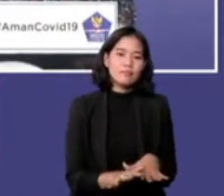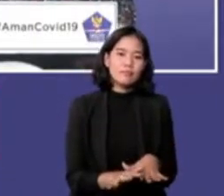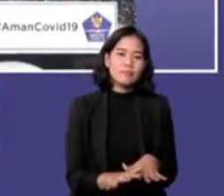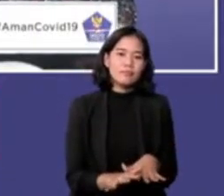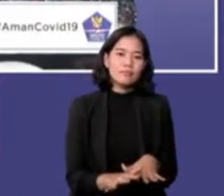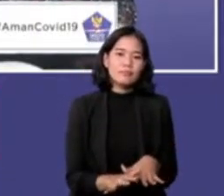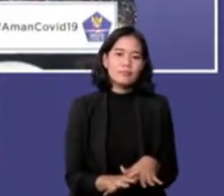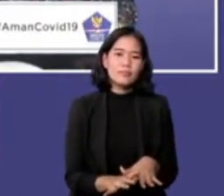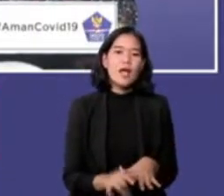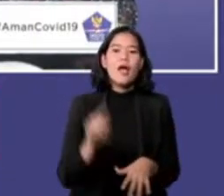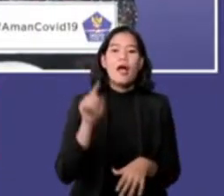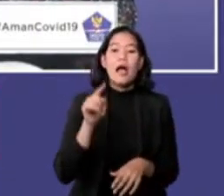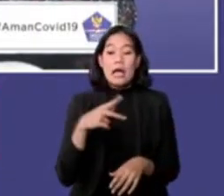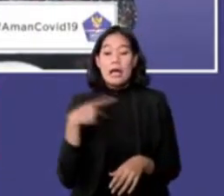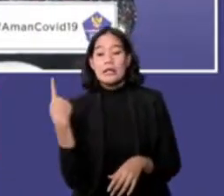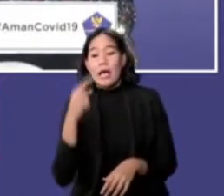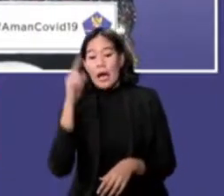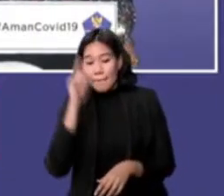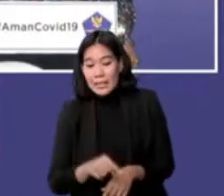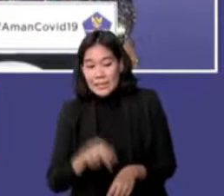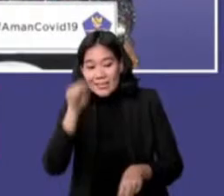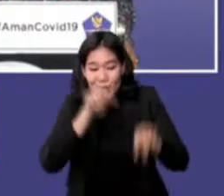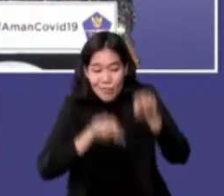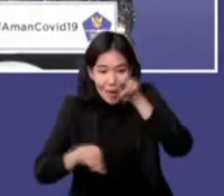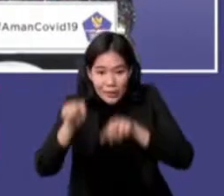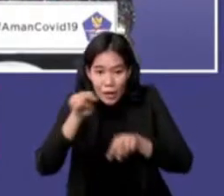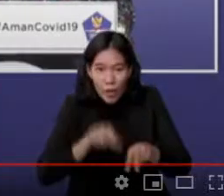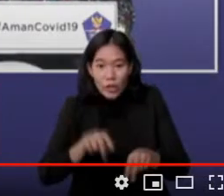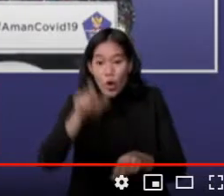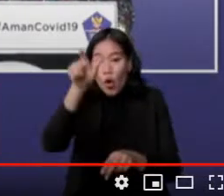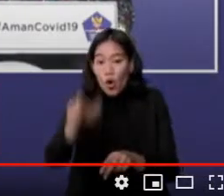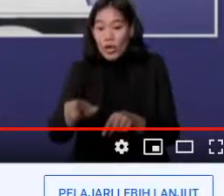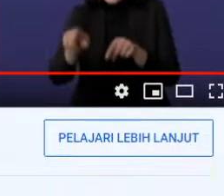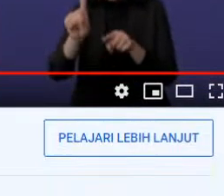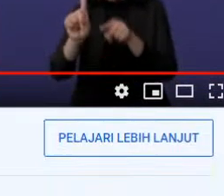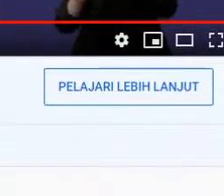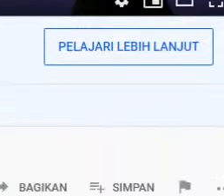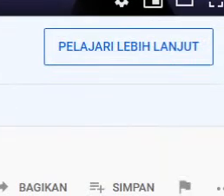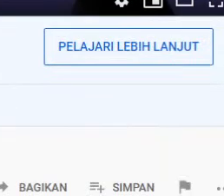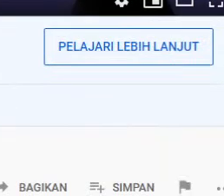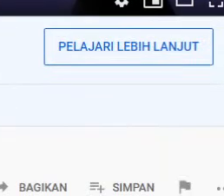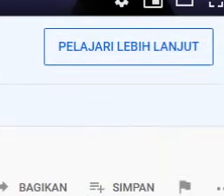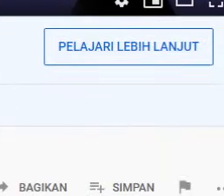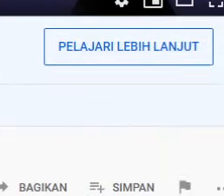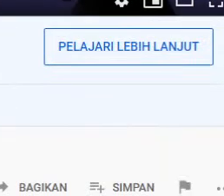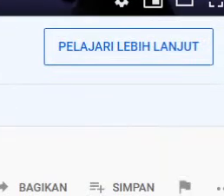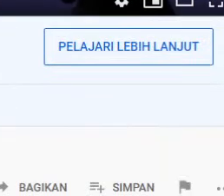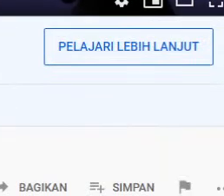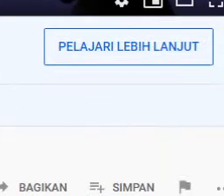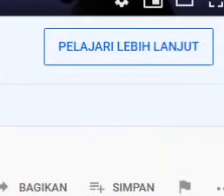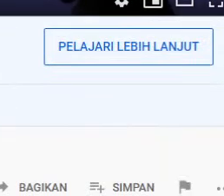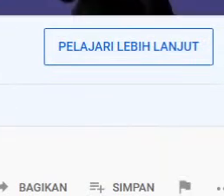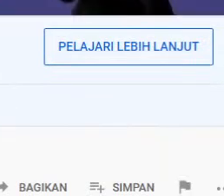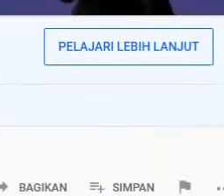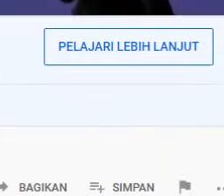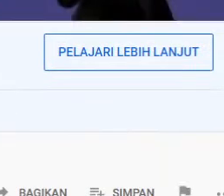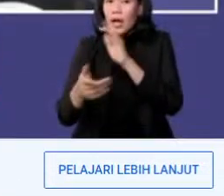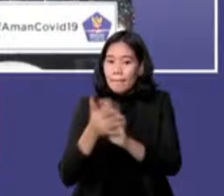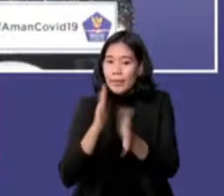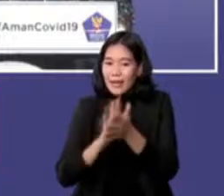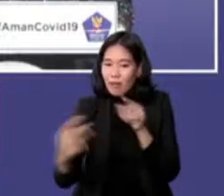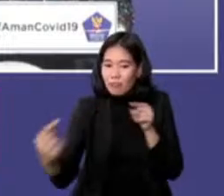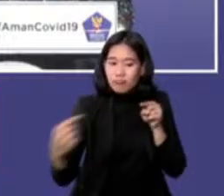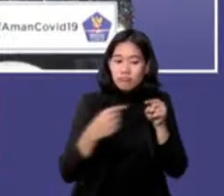dan kita masih melakukan pemantauan terhadap orang dalam pemantauan yang kita tengarai